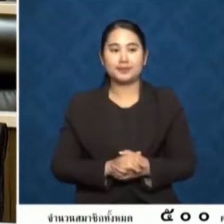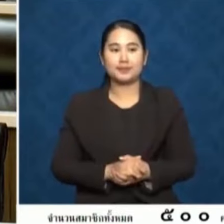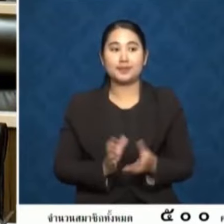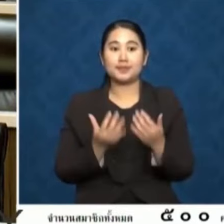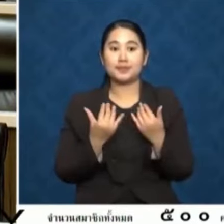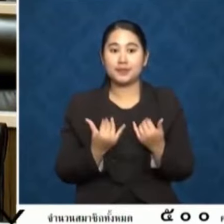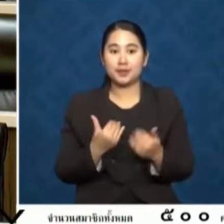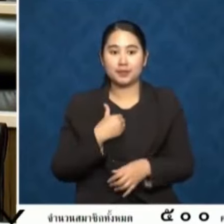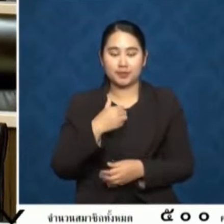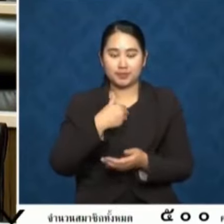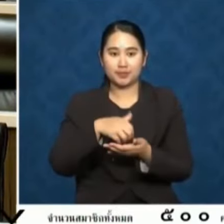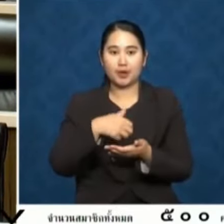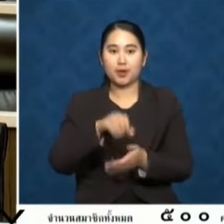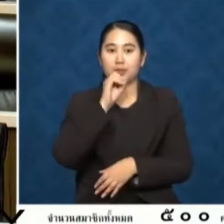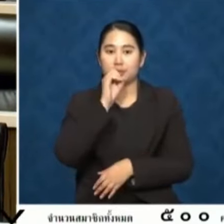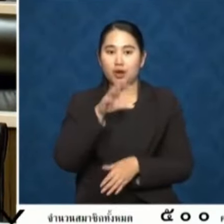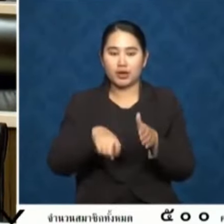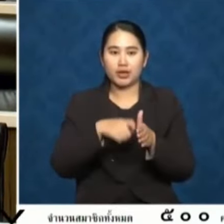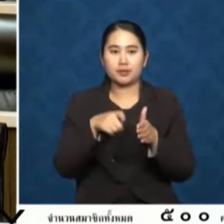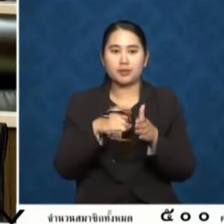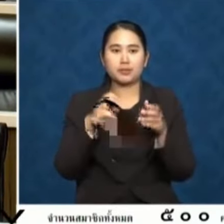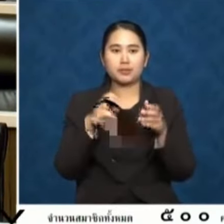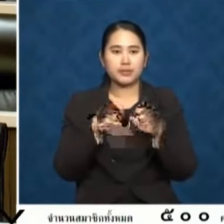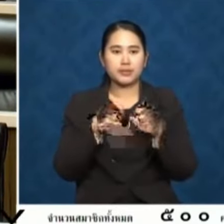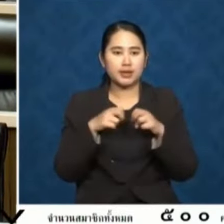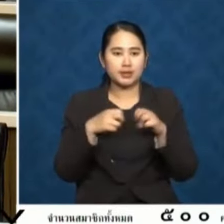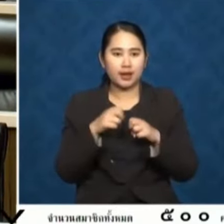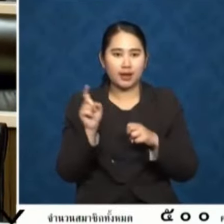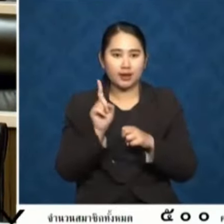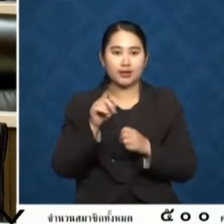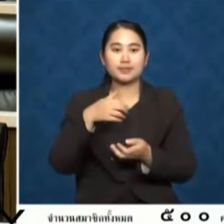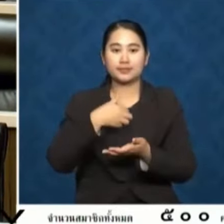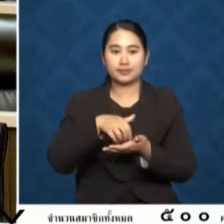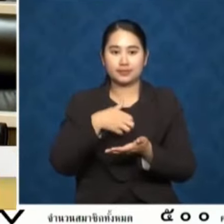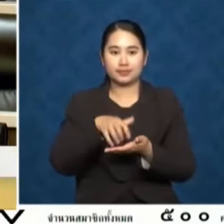ขออนุญาตพูดที่ไปที่มาของปัญหานี้ก่อน